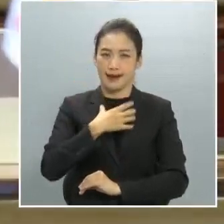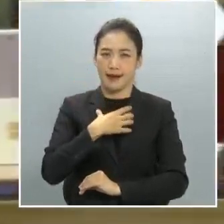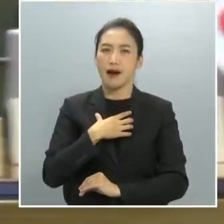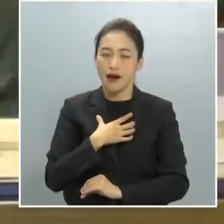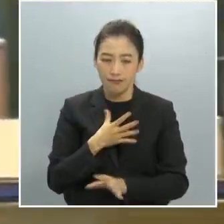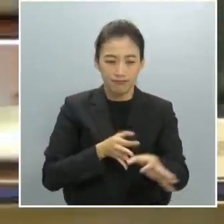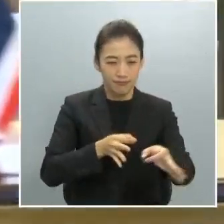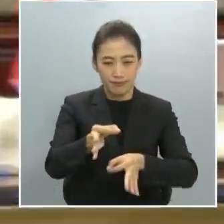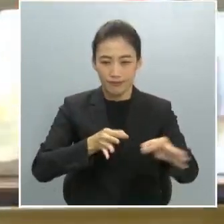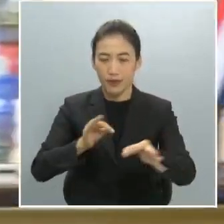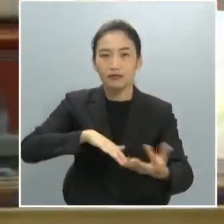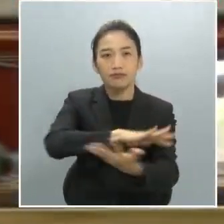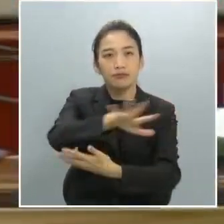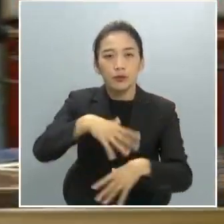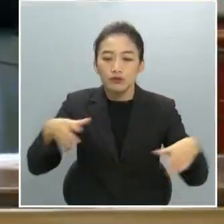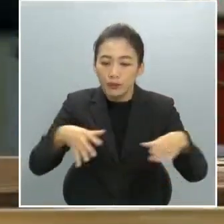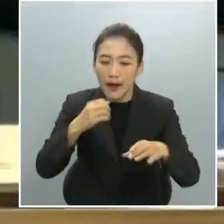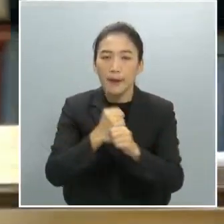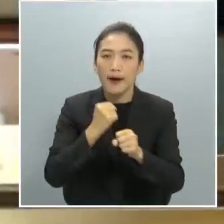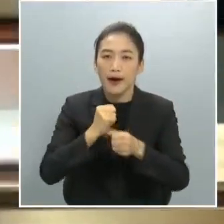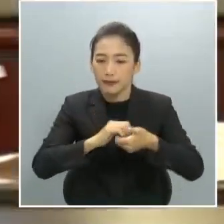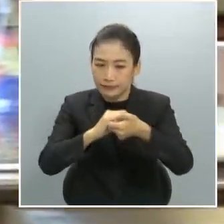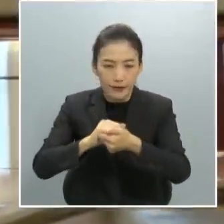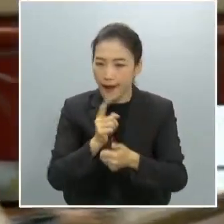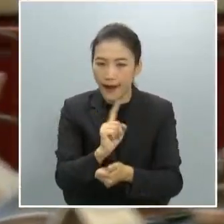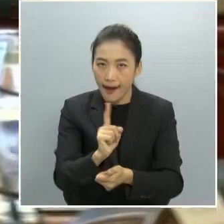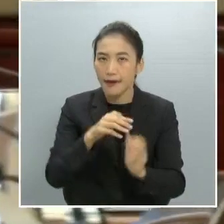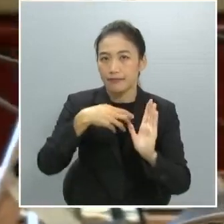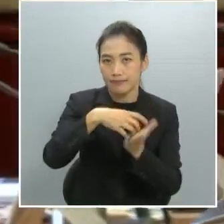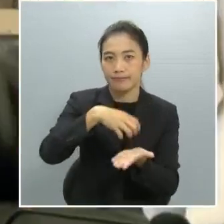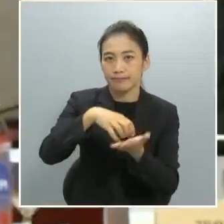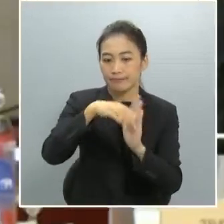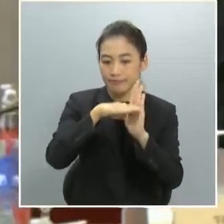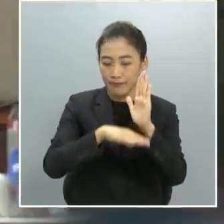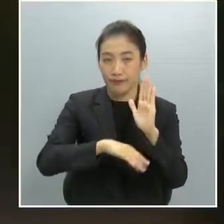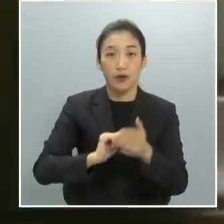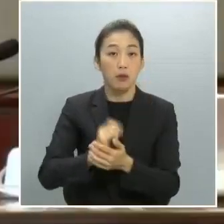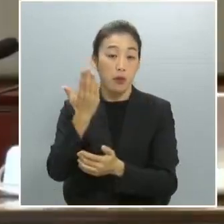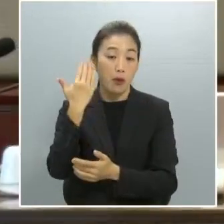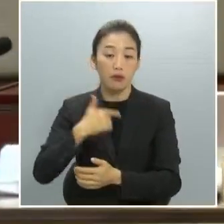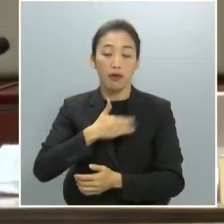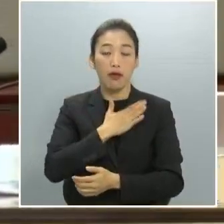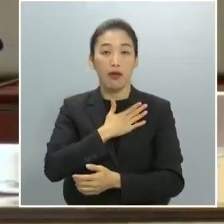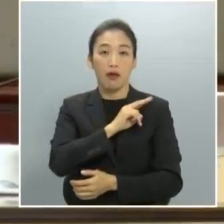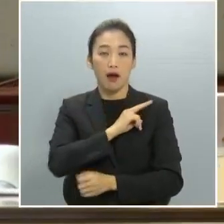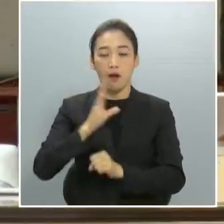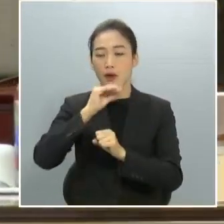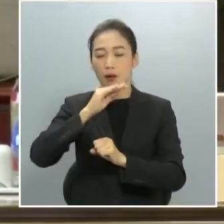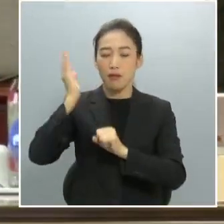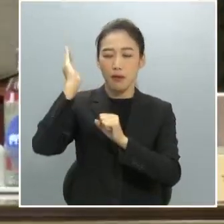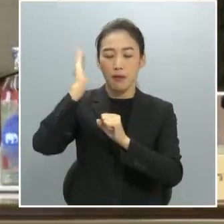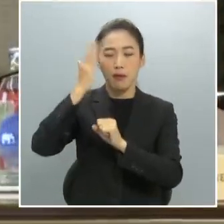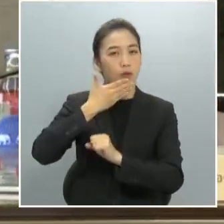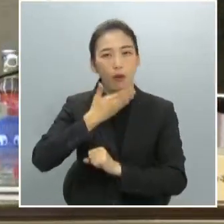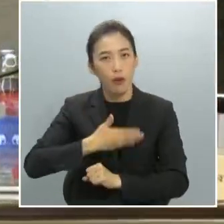ะรัฐบาลประชาชนของคนไทยทุกคนซึ่งตนก็พูดไปแล้วหลายเวทีโดยบอกว่าเราจะเป็นรัฐบาลของประ